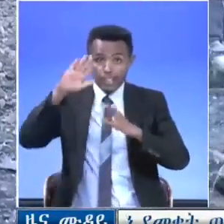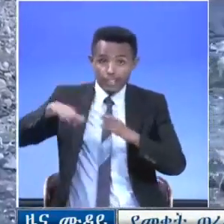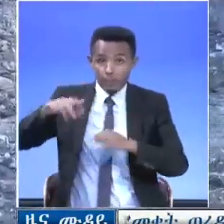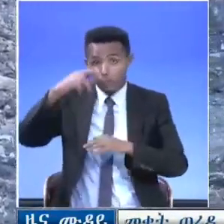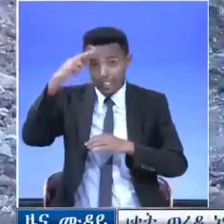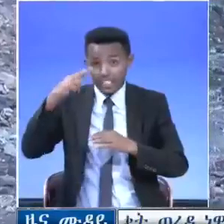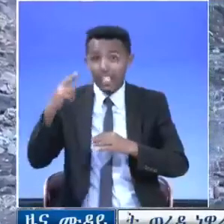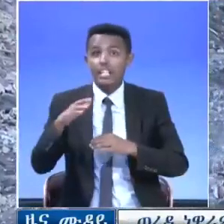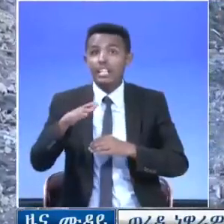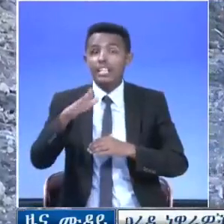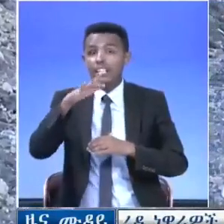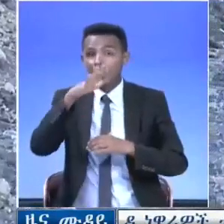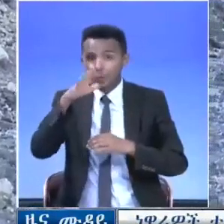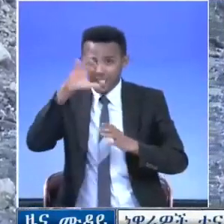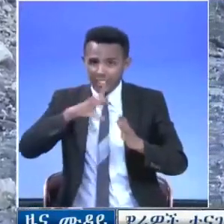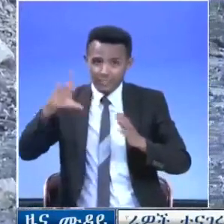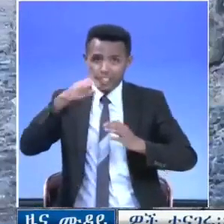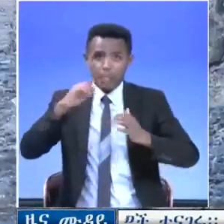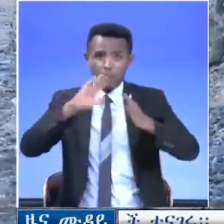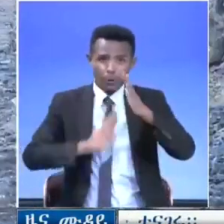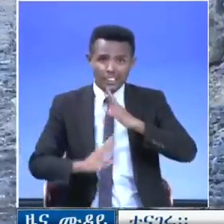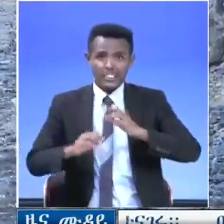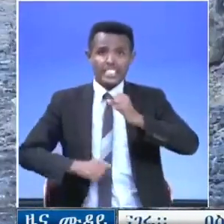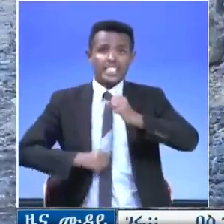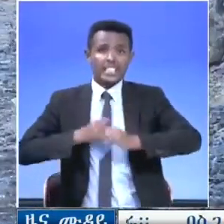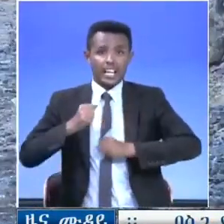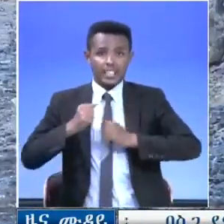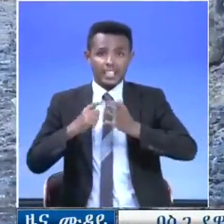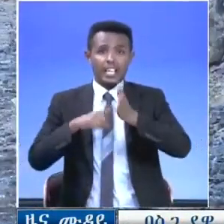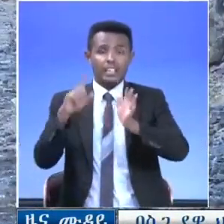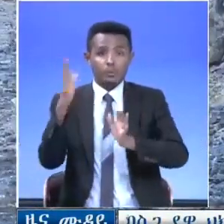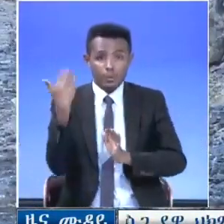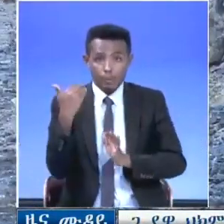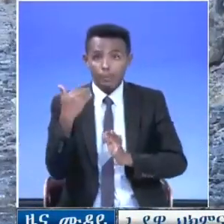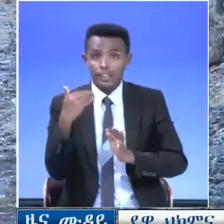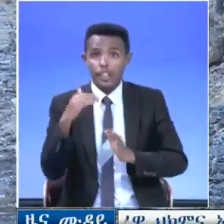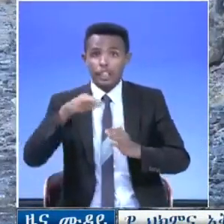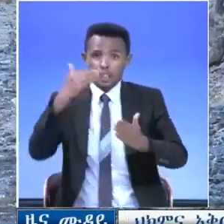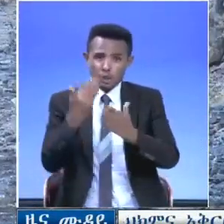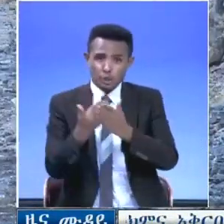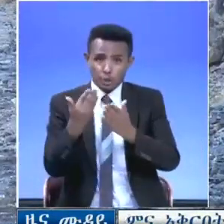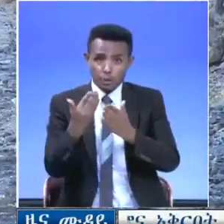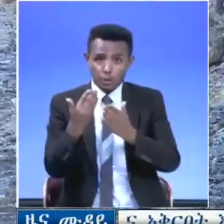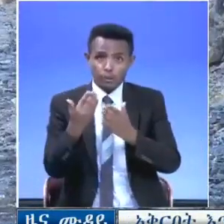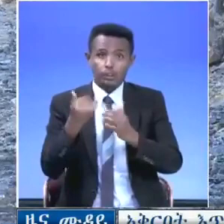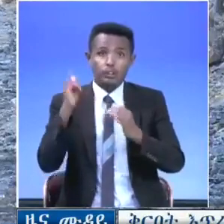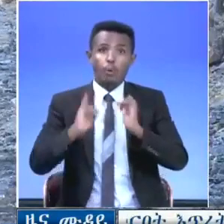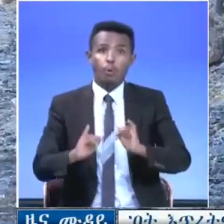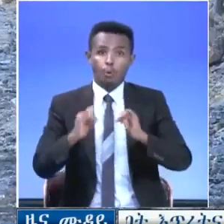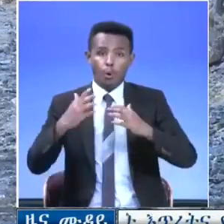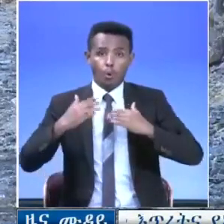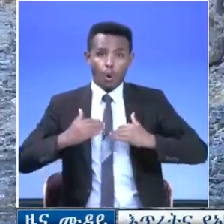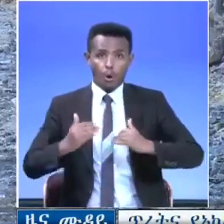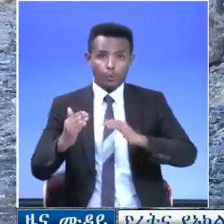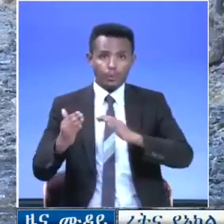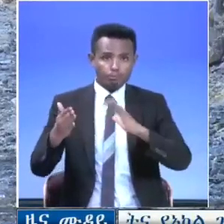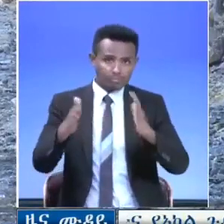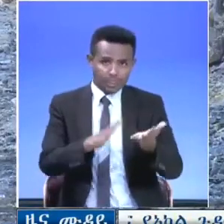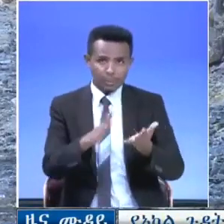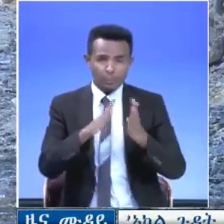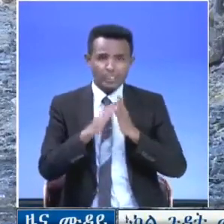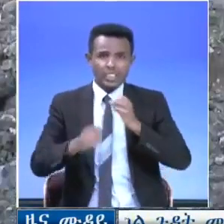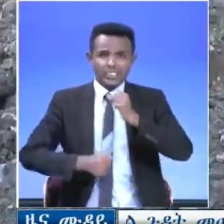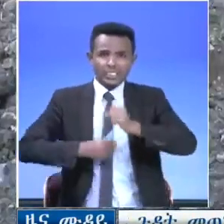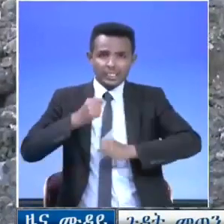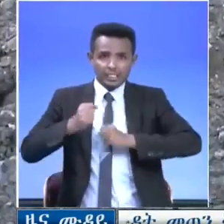በወሊድ ወቅት ለከፍተኛ ስቃይ ይጋለጡም ነበር። ልጅየው ከነፍሱ ጠፍቶ ከሆድ ውስጥ እንዳለ ሲጠፋ ማለት ነው። ግን እሪ ብለን ያው ሰው ስላለብን ዘዋት